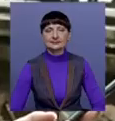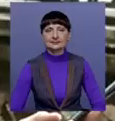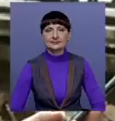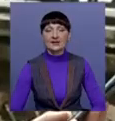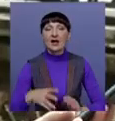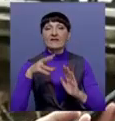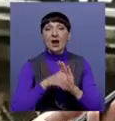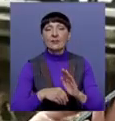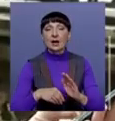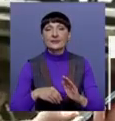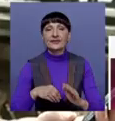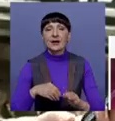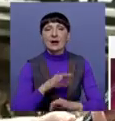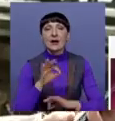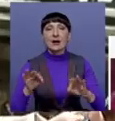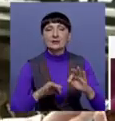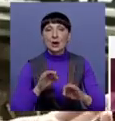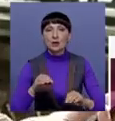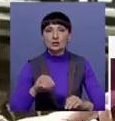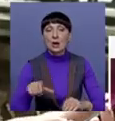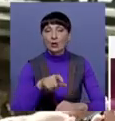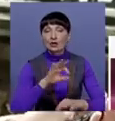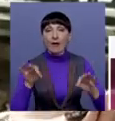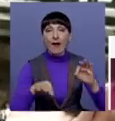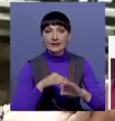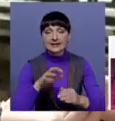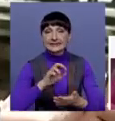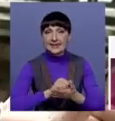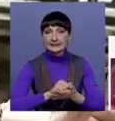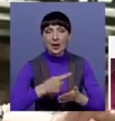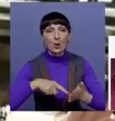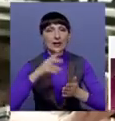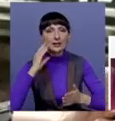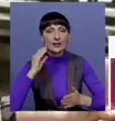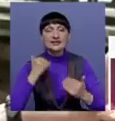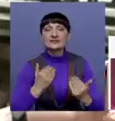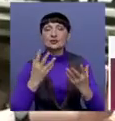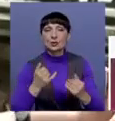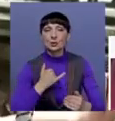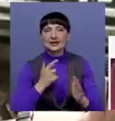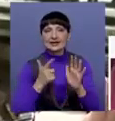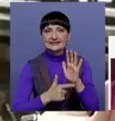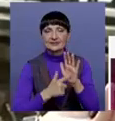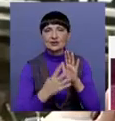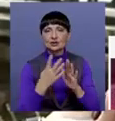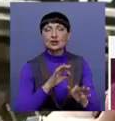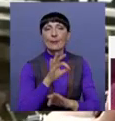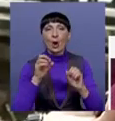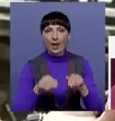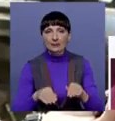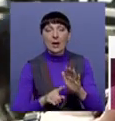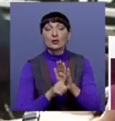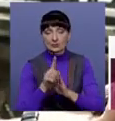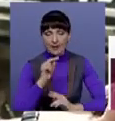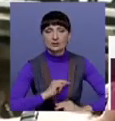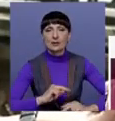В рамках дорожной карты занятости по городу Алматы на сегодняшний день у нас 74 проекта, которые начали свою